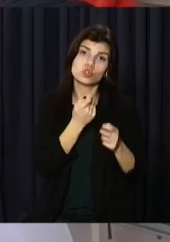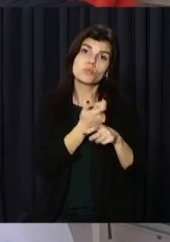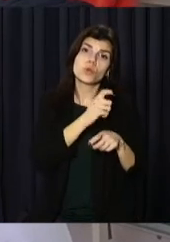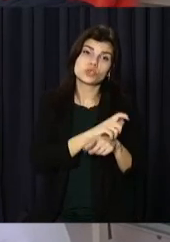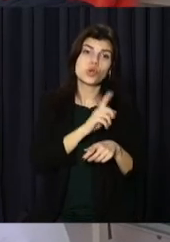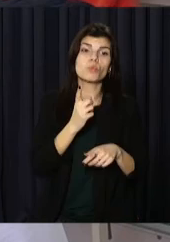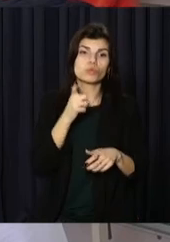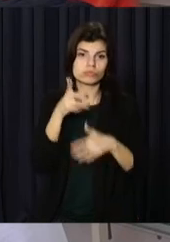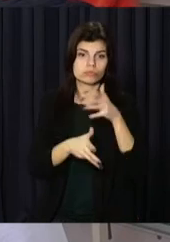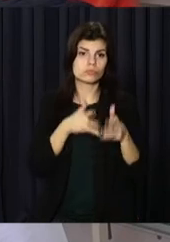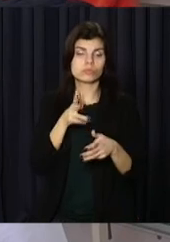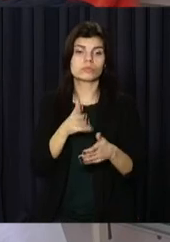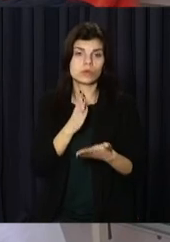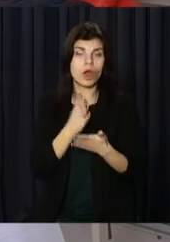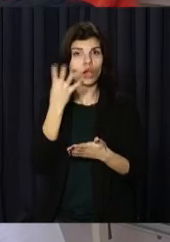тому що і